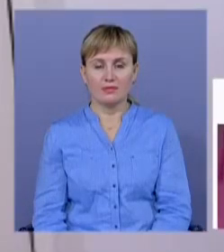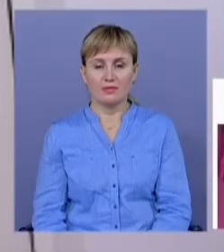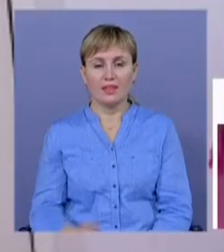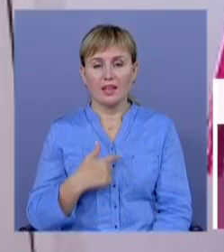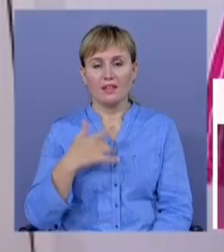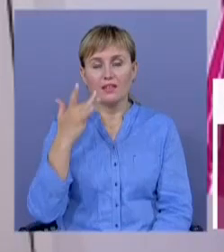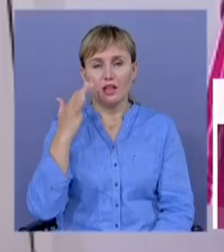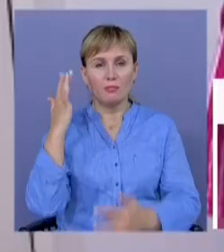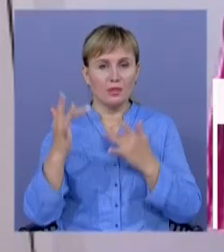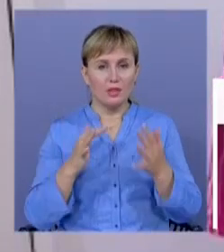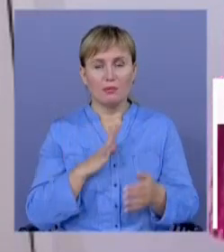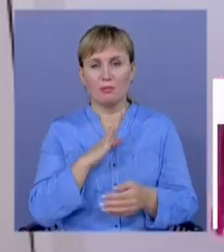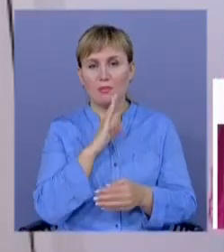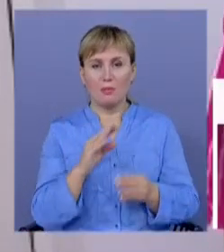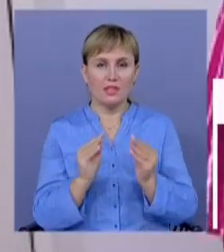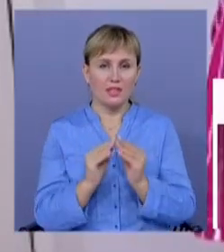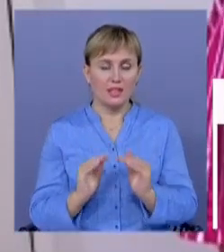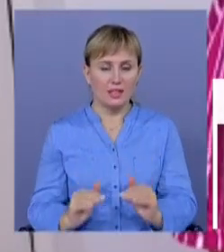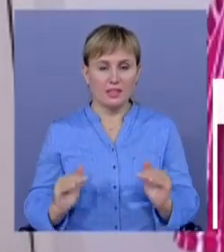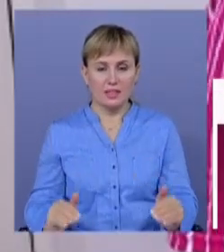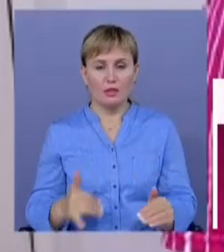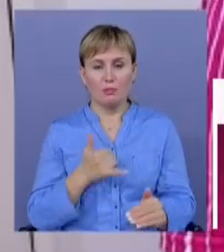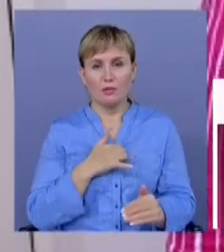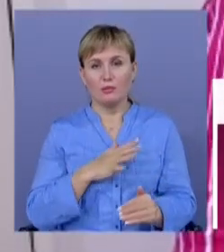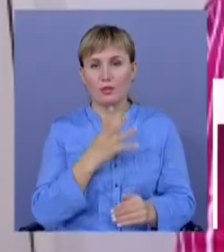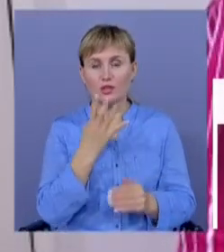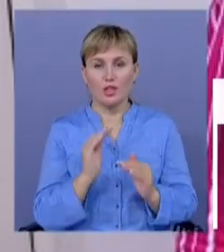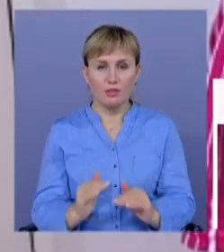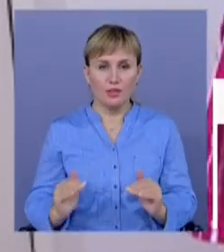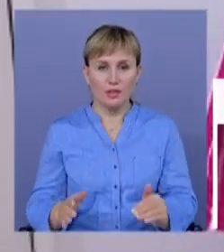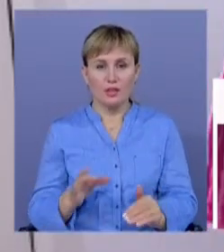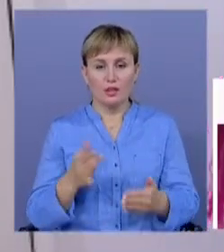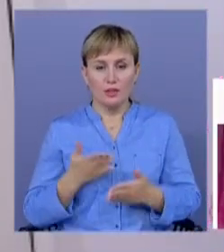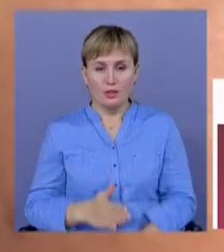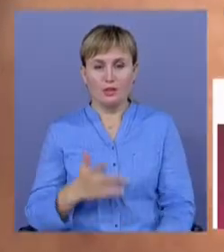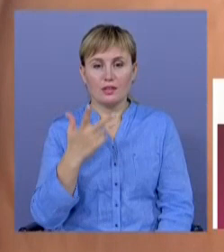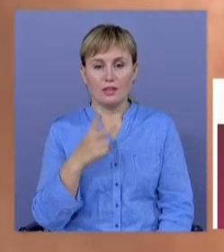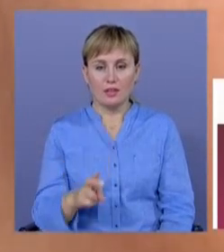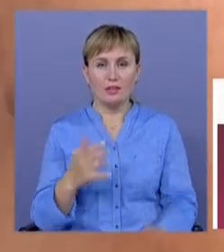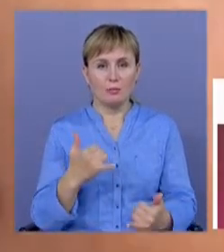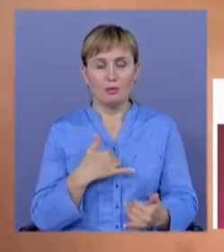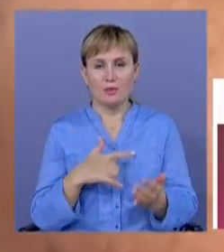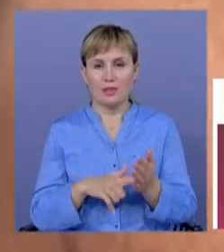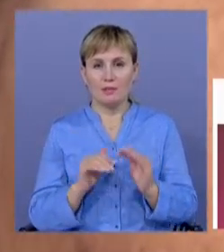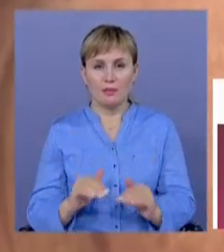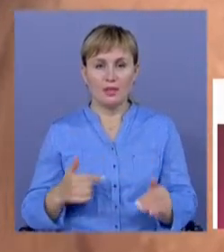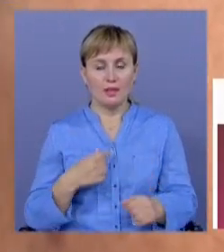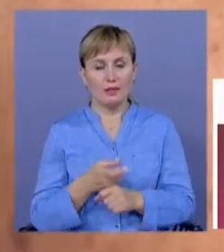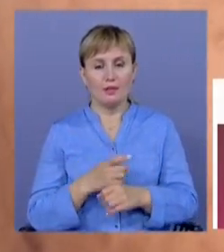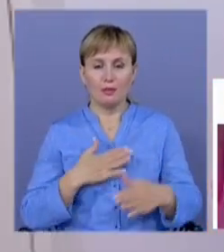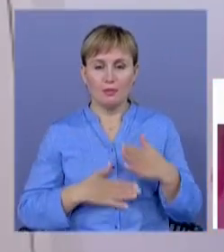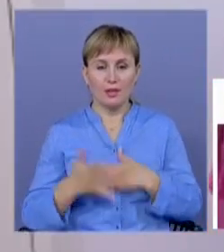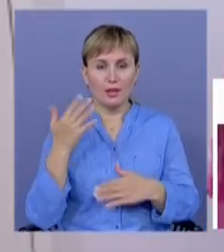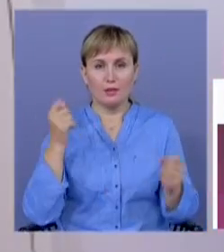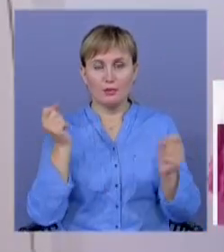Я всегда мечтала стать мамой 10 детей. У меня было 4 детей. Вот родила еще 3. Теперь 7. Я очень обрадовалась,